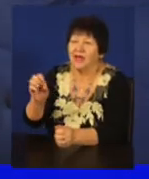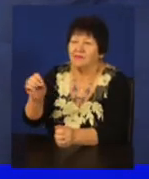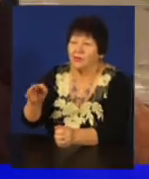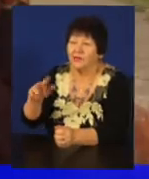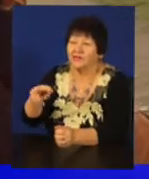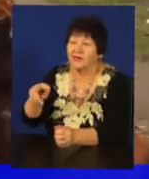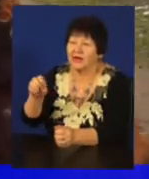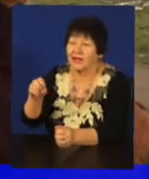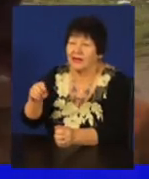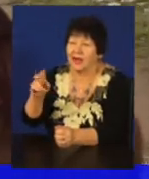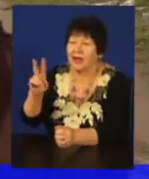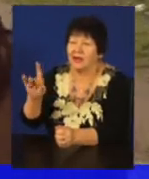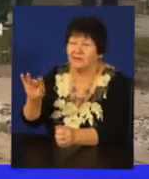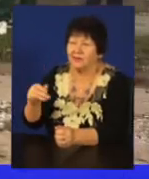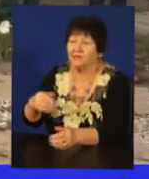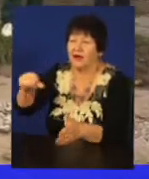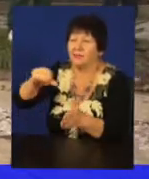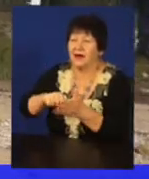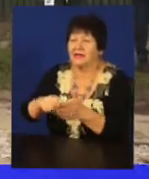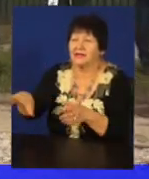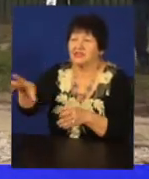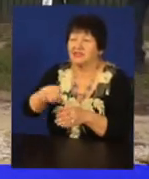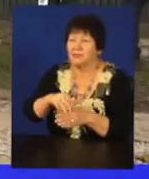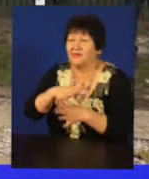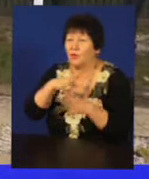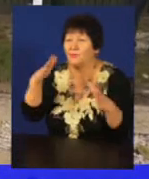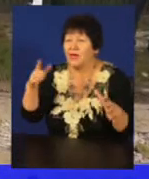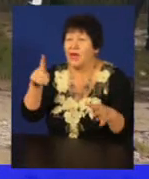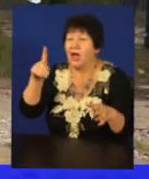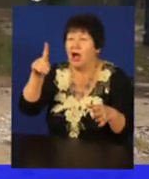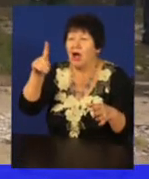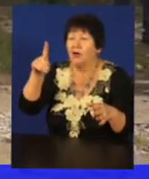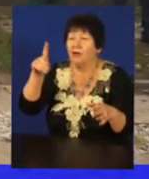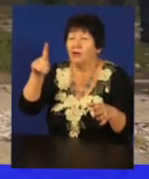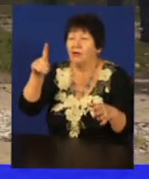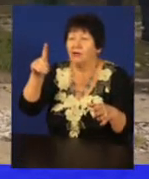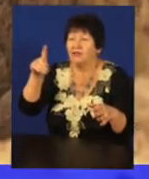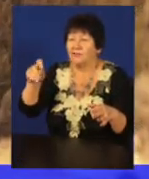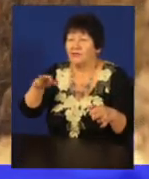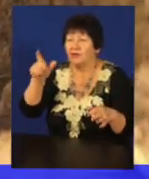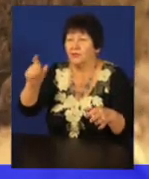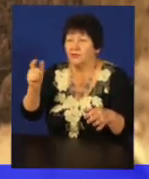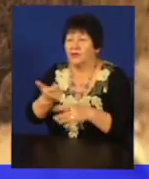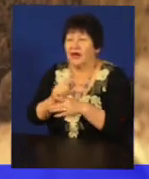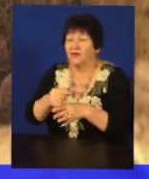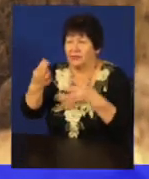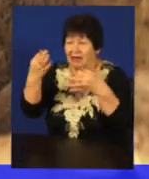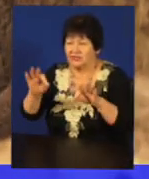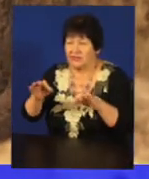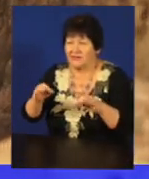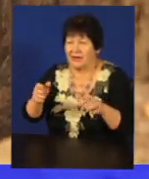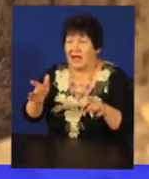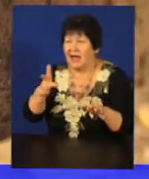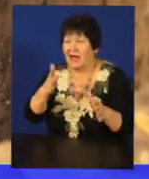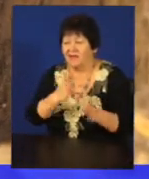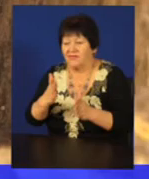Elena Kravchenko din orașul Iova fac parte din cei peste 1700 de locuitori ai orașului Iova care vor avea acces la sistemul de